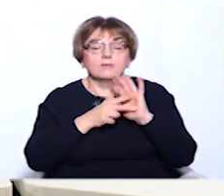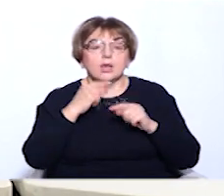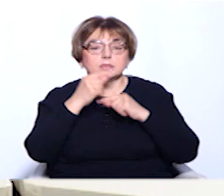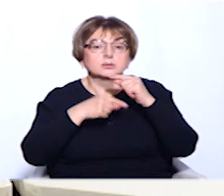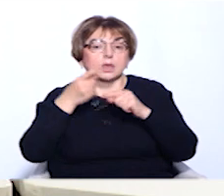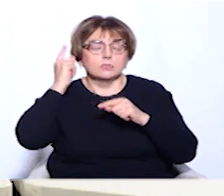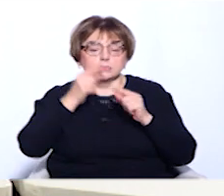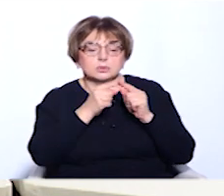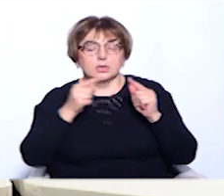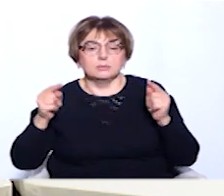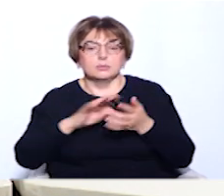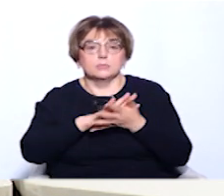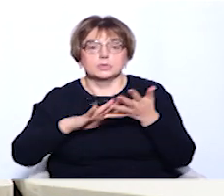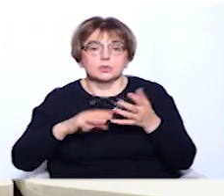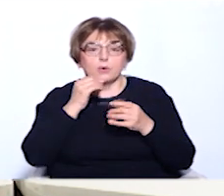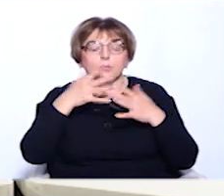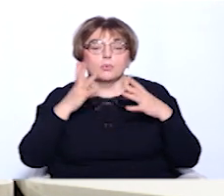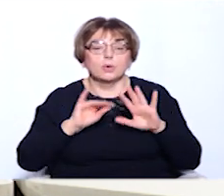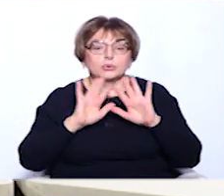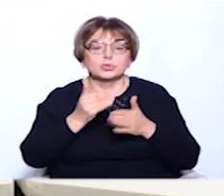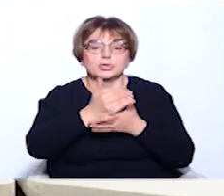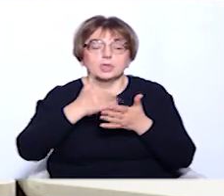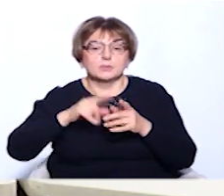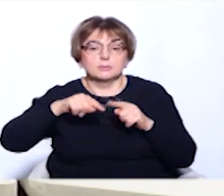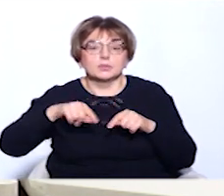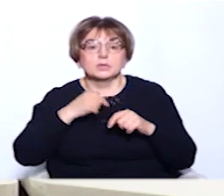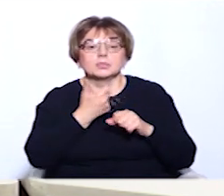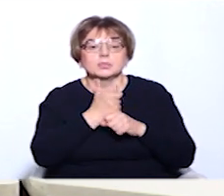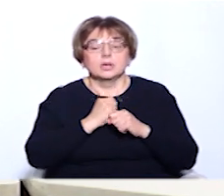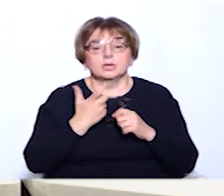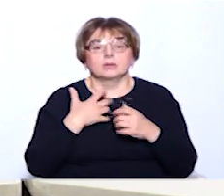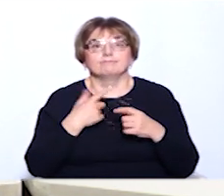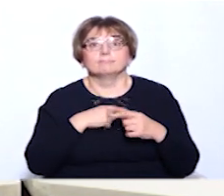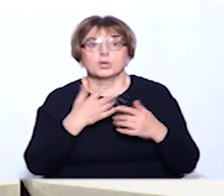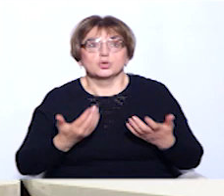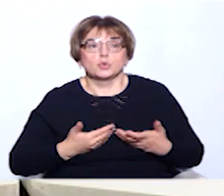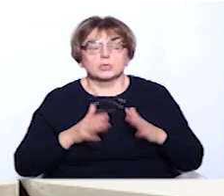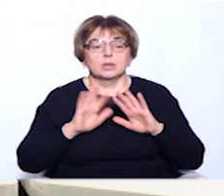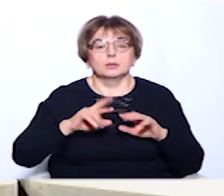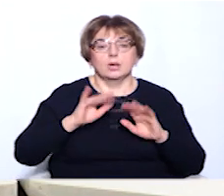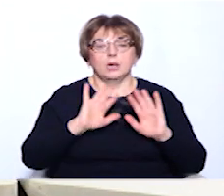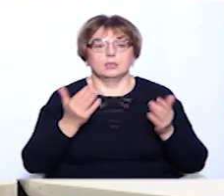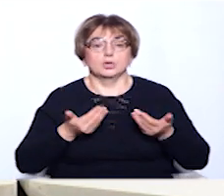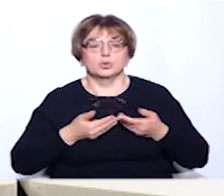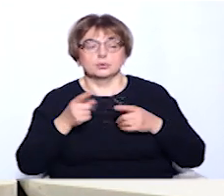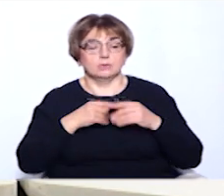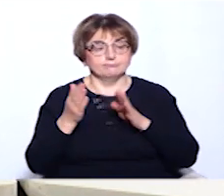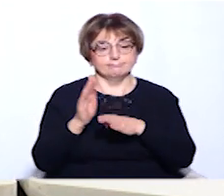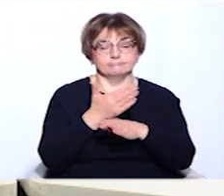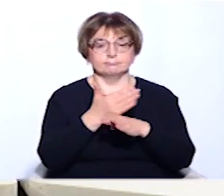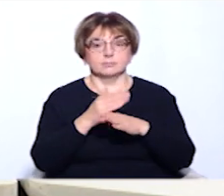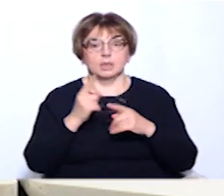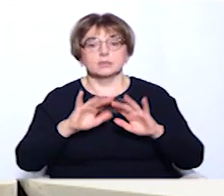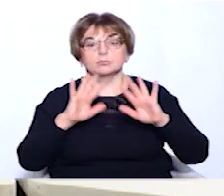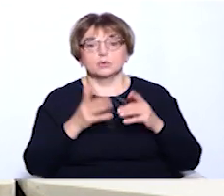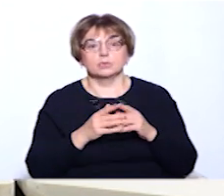განმავლობაში გრძელდებოდა, ხოლო შემდეგ კი უფრო მკვეთრად მოხდა ცოცხალი და არაცოცხალი ნივთიერებების გამიჯნვა ერთმანეთისგან და ეს